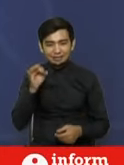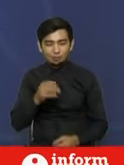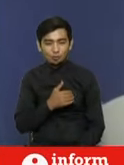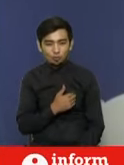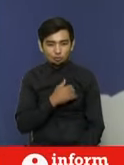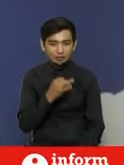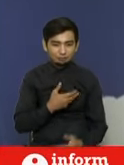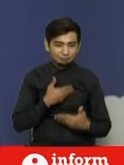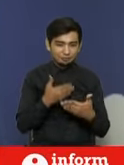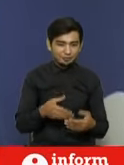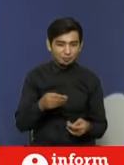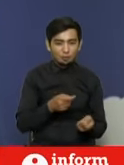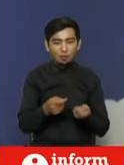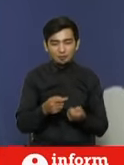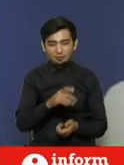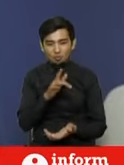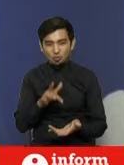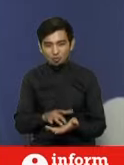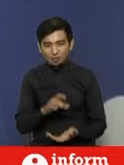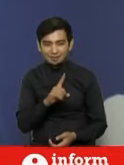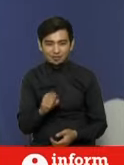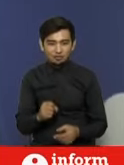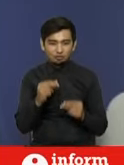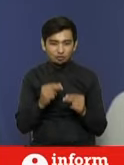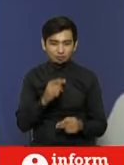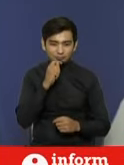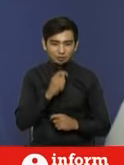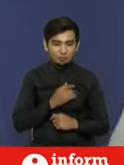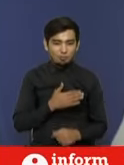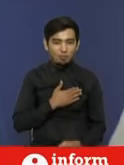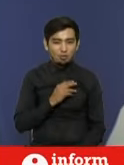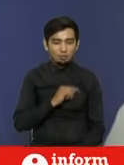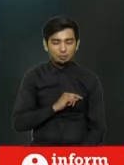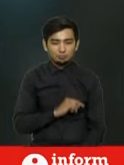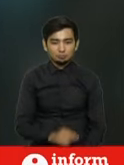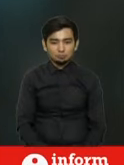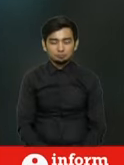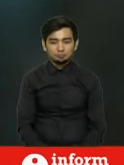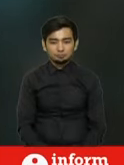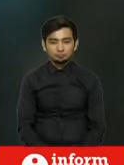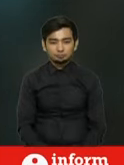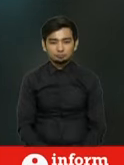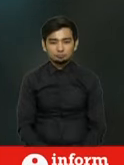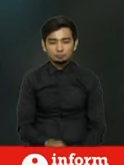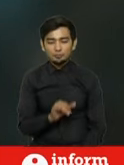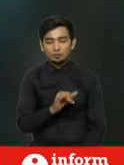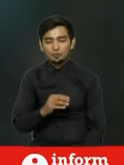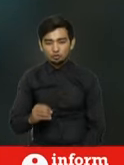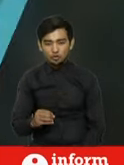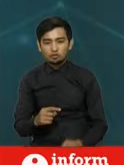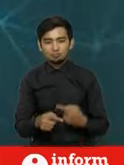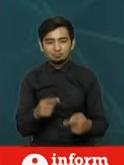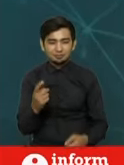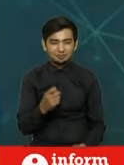выражая благодарность руководству города за справедливую оценку моей работы уже через пару недель